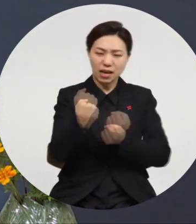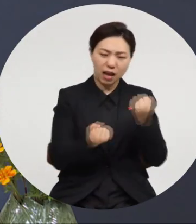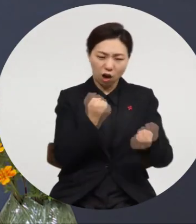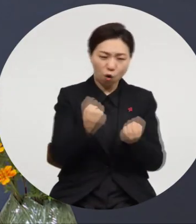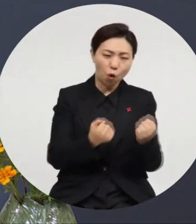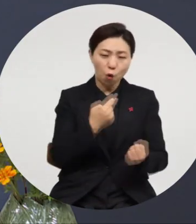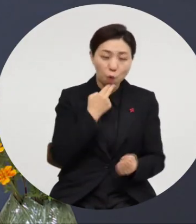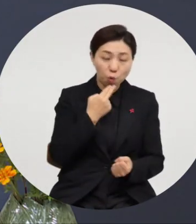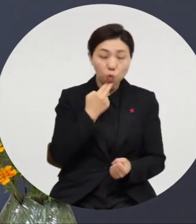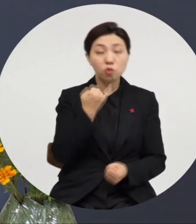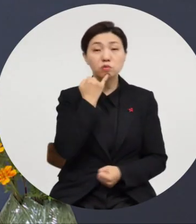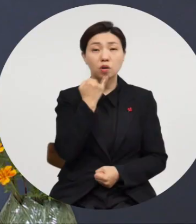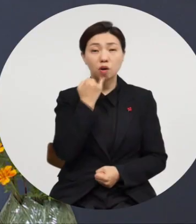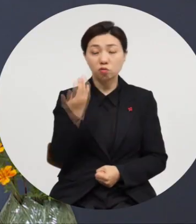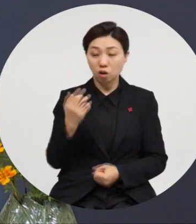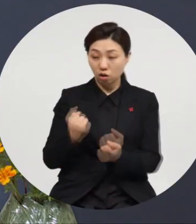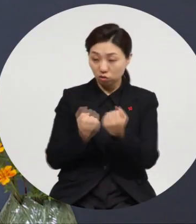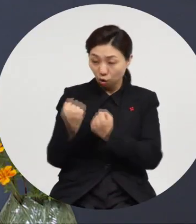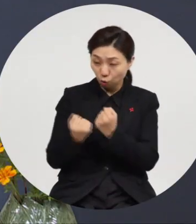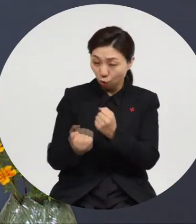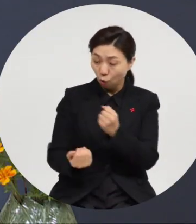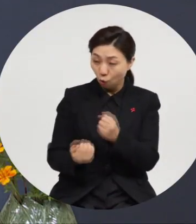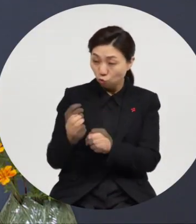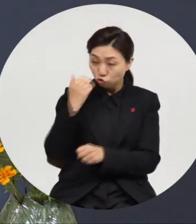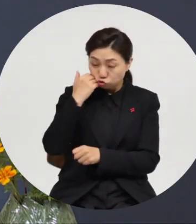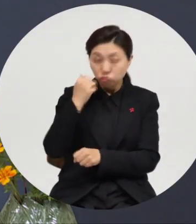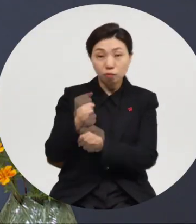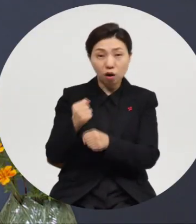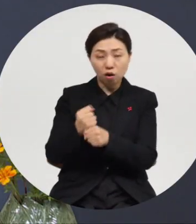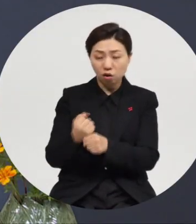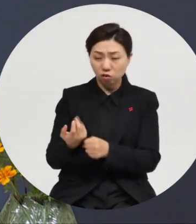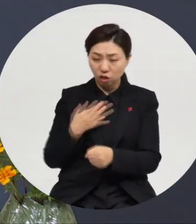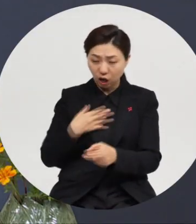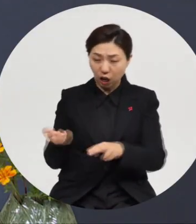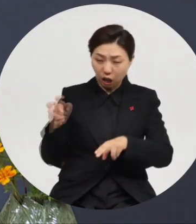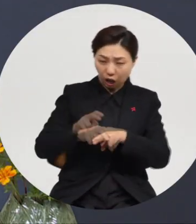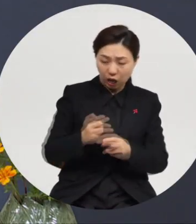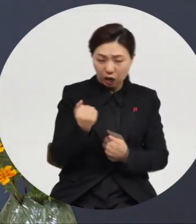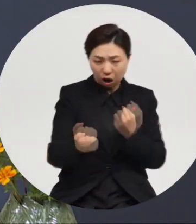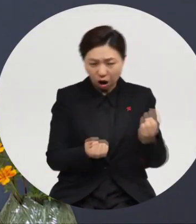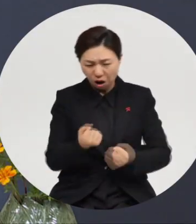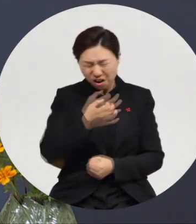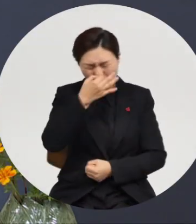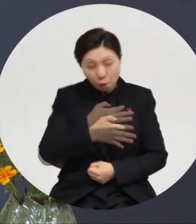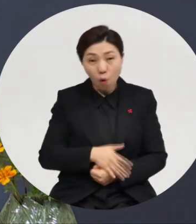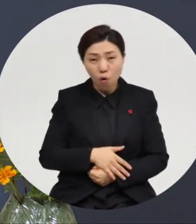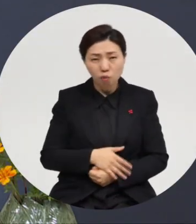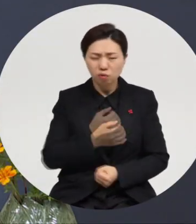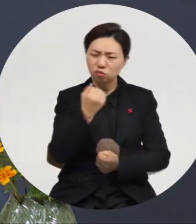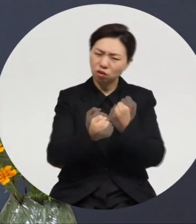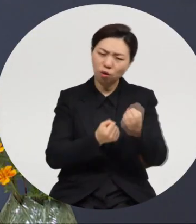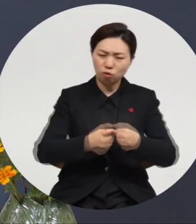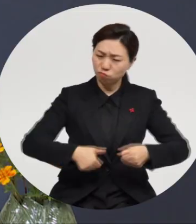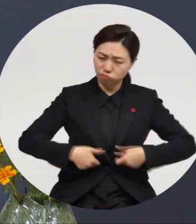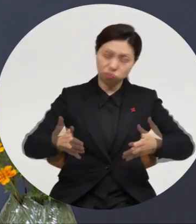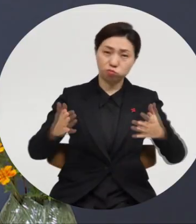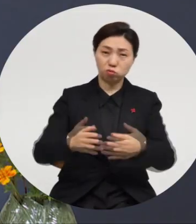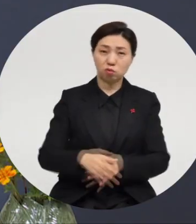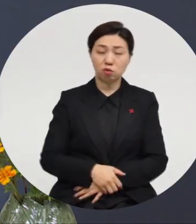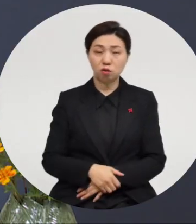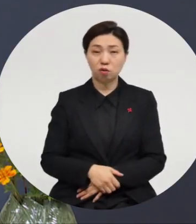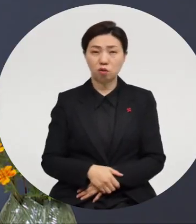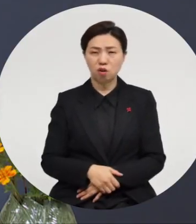내가 자전거 안 타고도 늘 살았는데 자전거가 생겼어. 그런데 자전거 타는 게 너무 힘들어. 그러면 안 타면 돼.